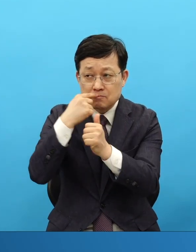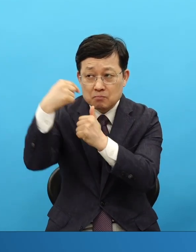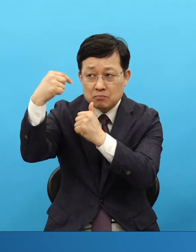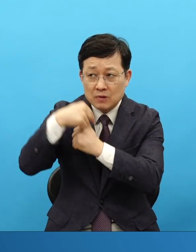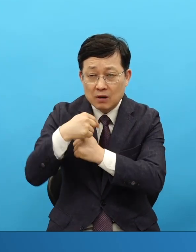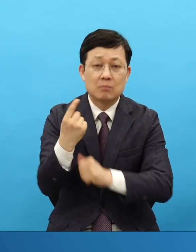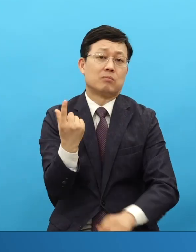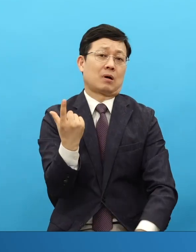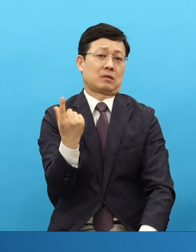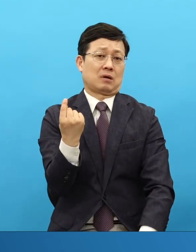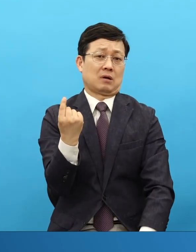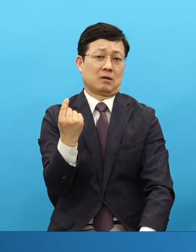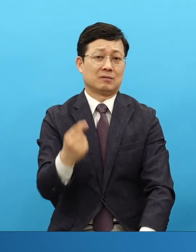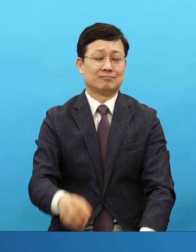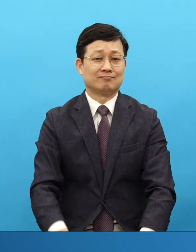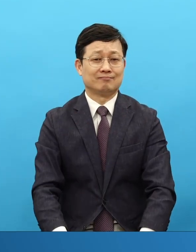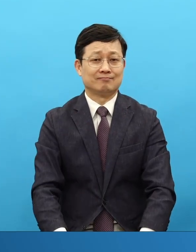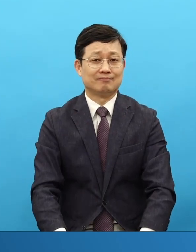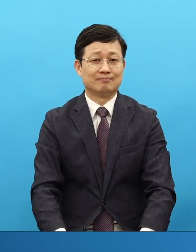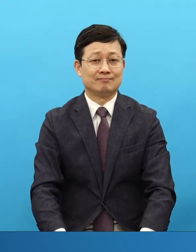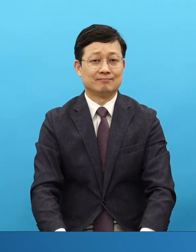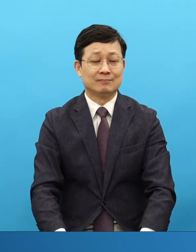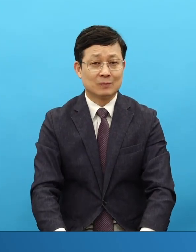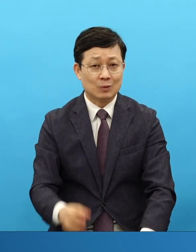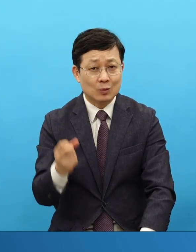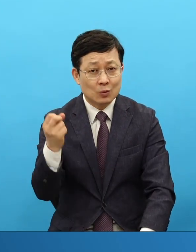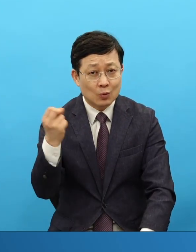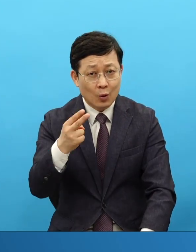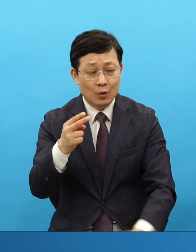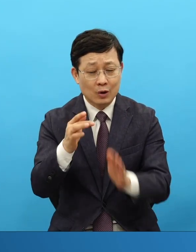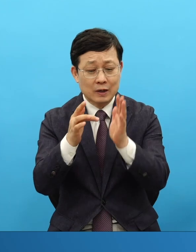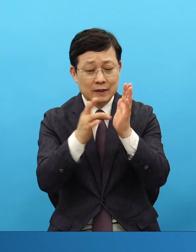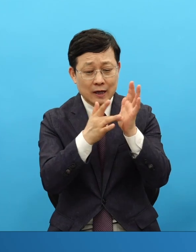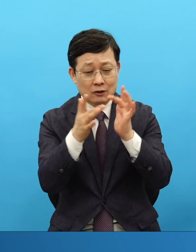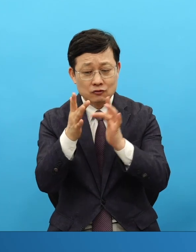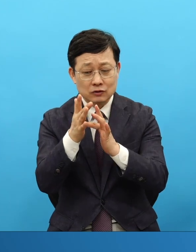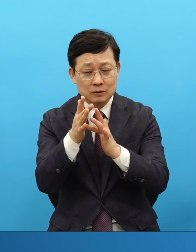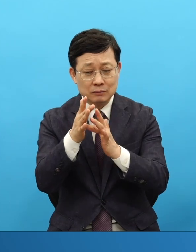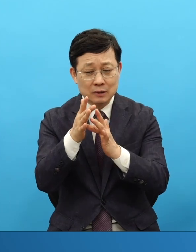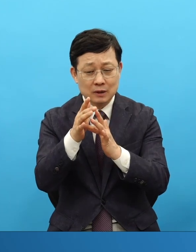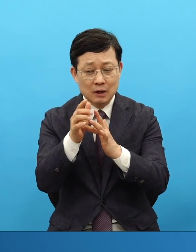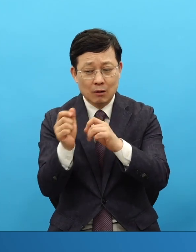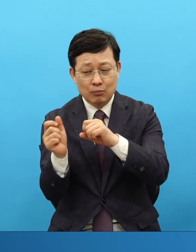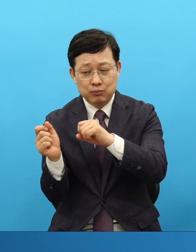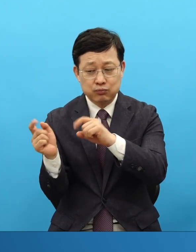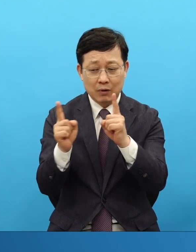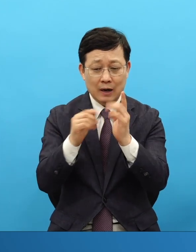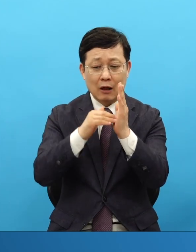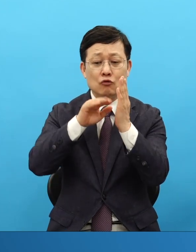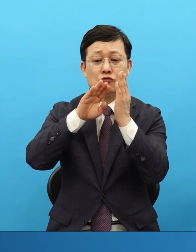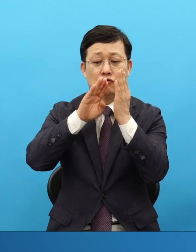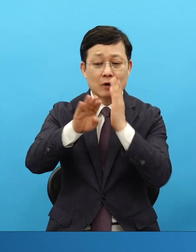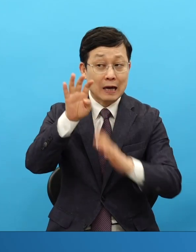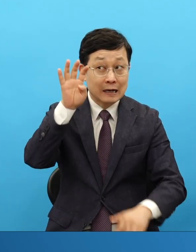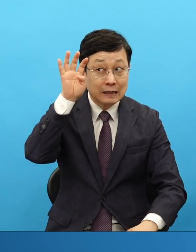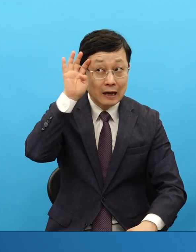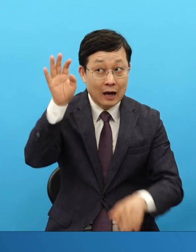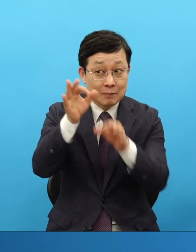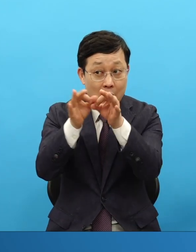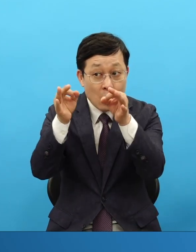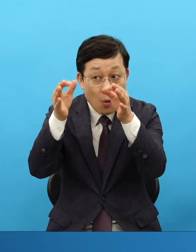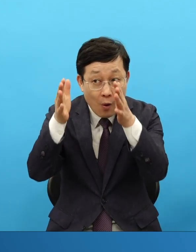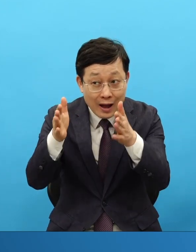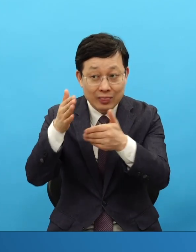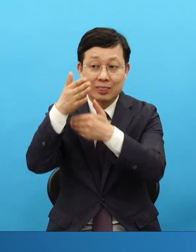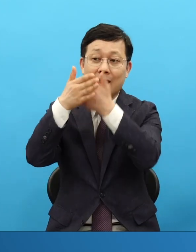of God. 제일 마지막에 40일 동안 하나님 나라의 일을 설명해라. And finally explain for 40 days